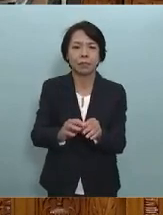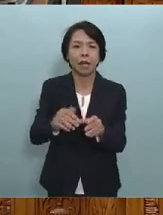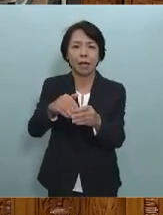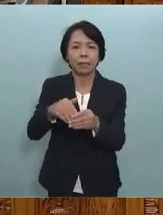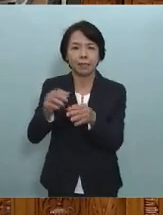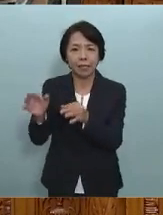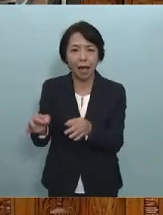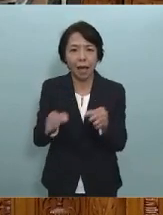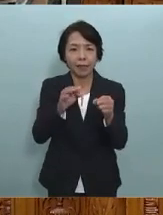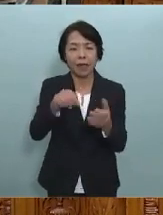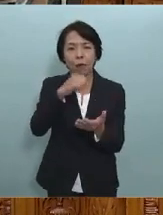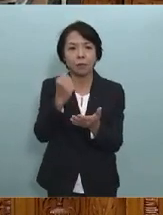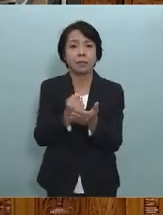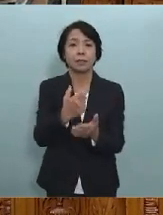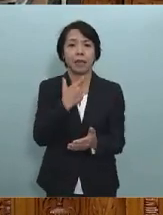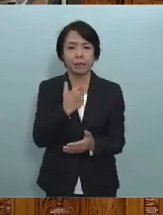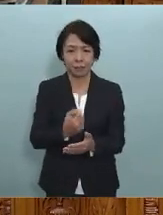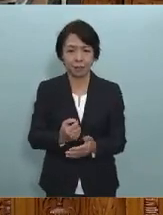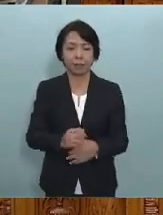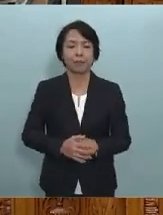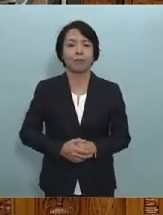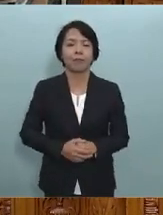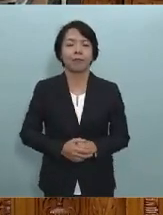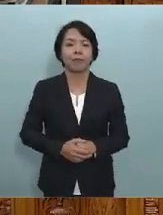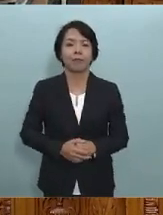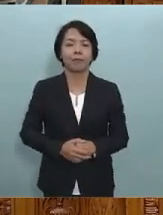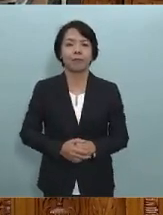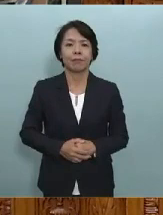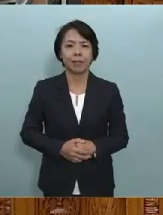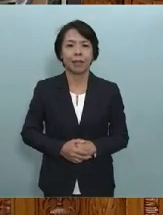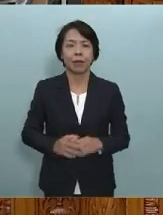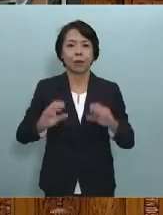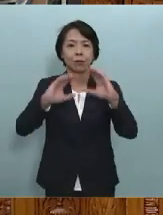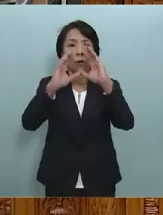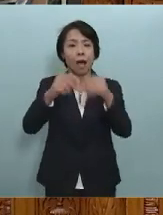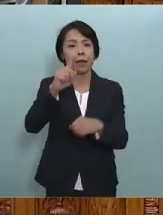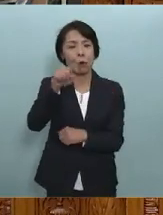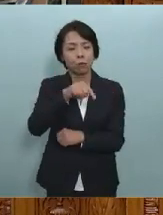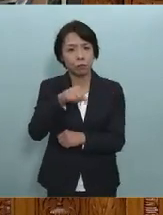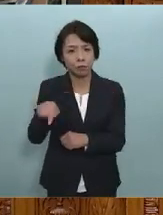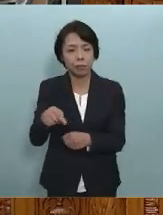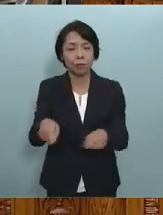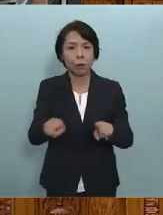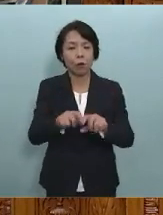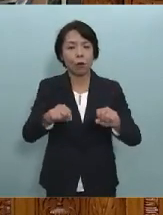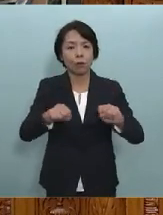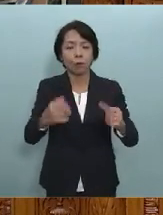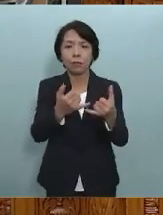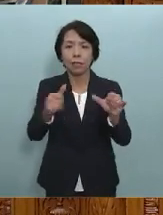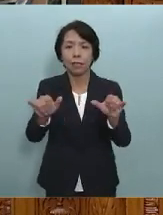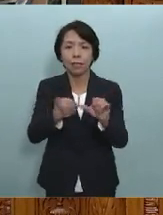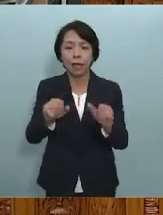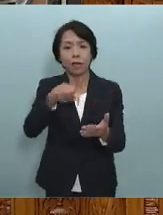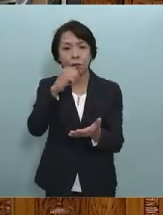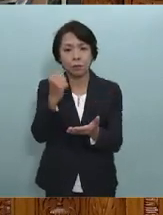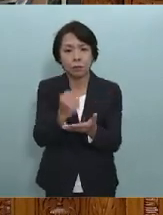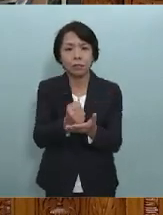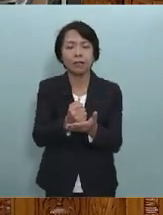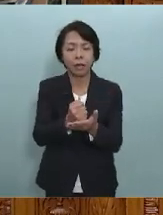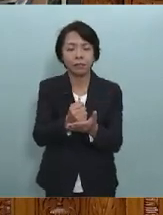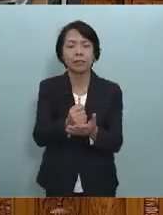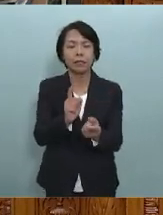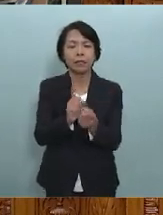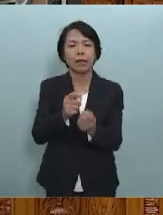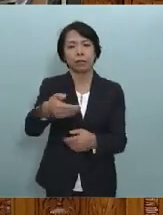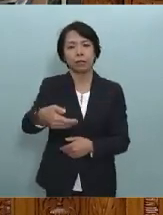実現してまいりたいと考えていますえ外国人の強制社会の実現についてお尋ねがありまし